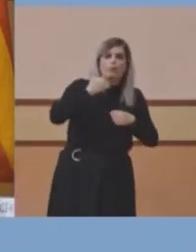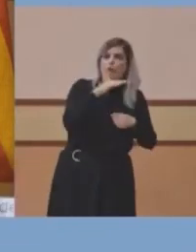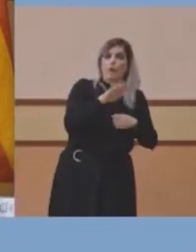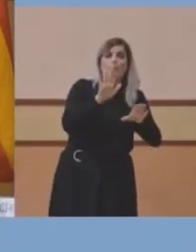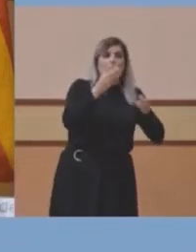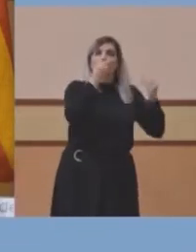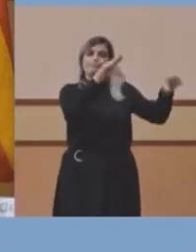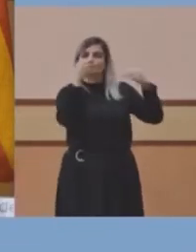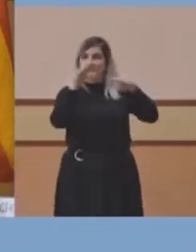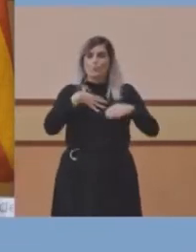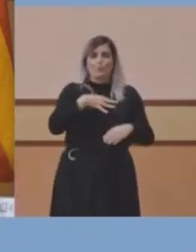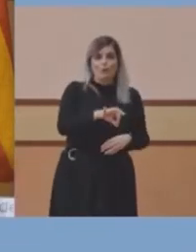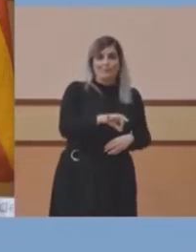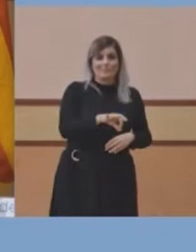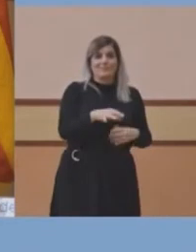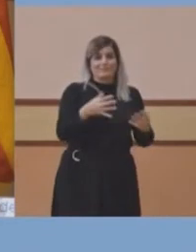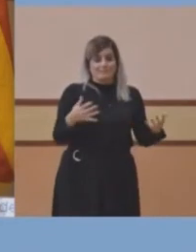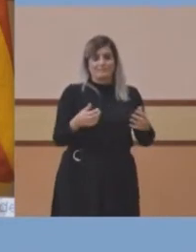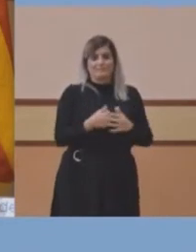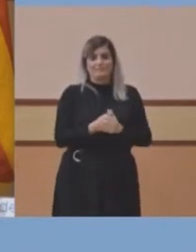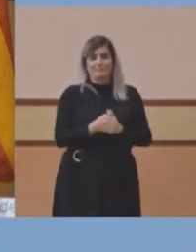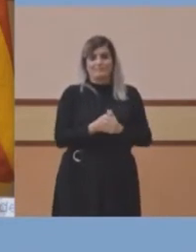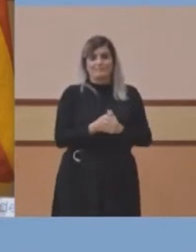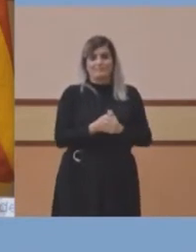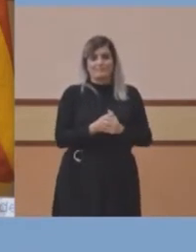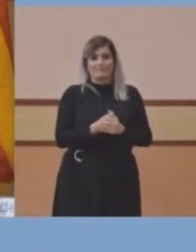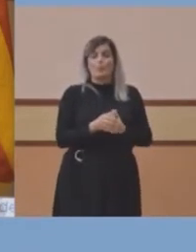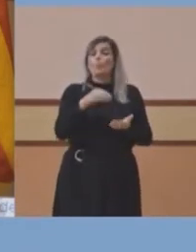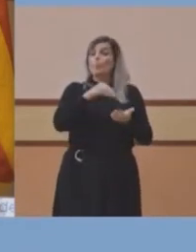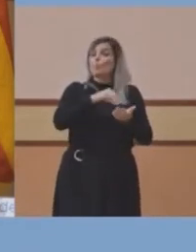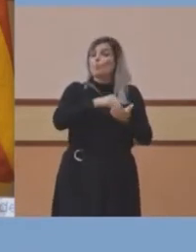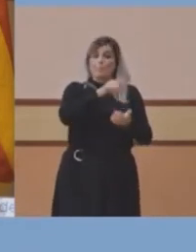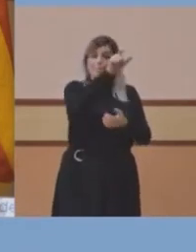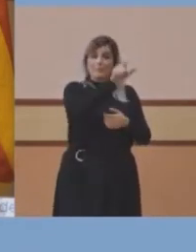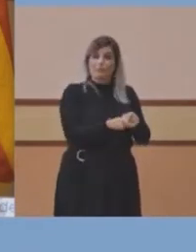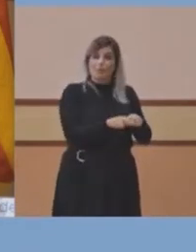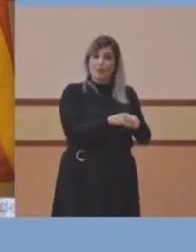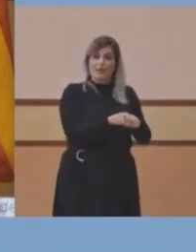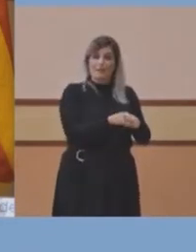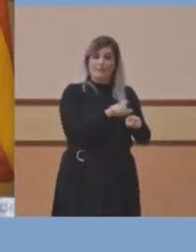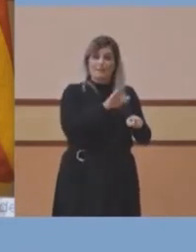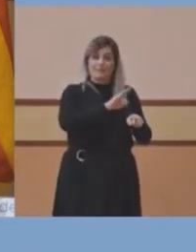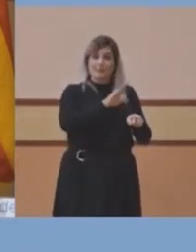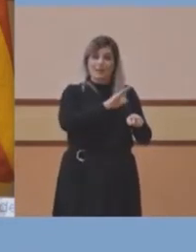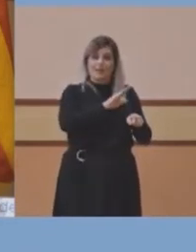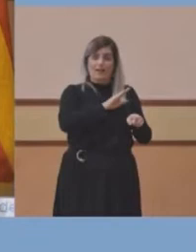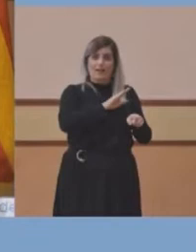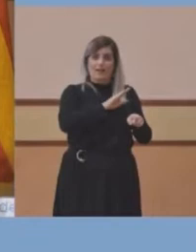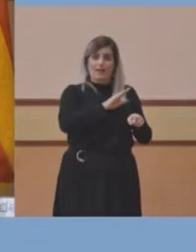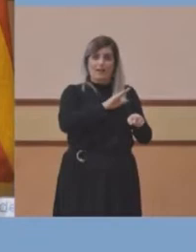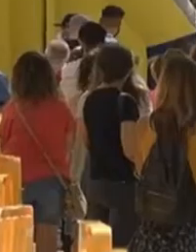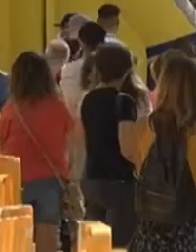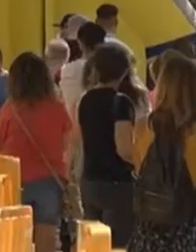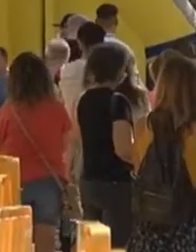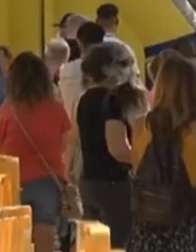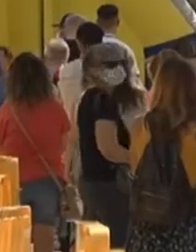asimptomàtics, després de fer l'estudi de contactes, ens indiquen un altre lloc on s'han pogut produir l'origen dels